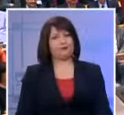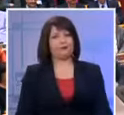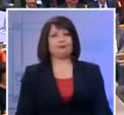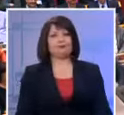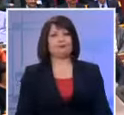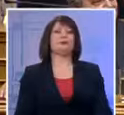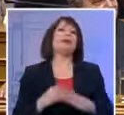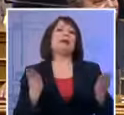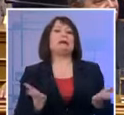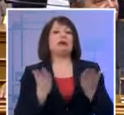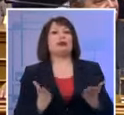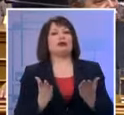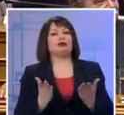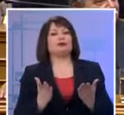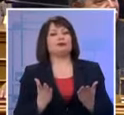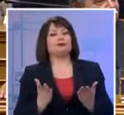Αλλά εν πάση περιπτώσει